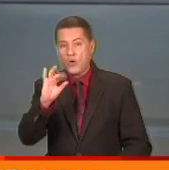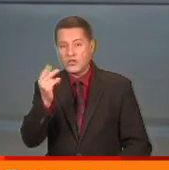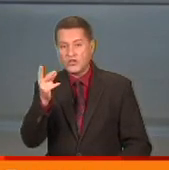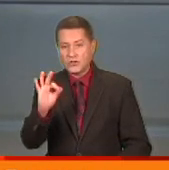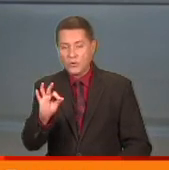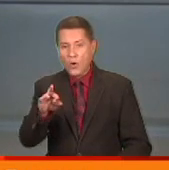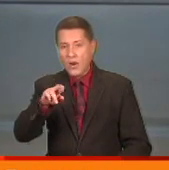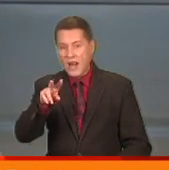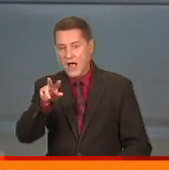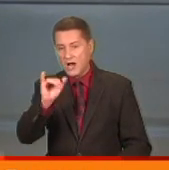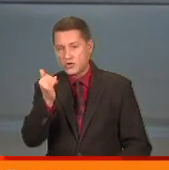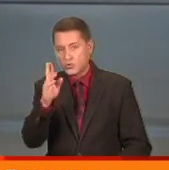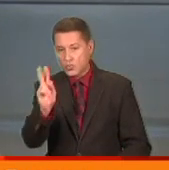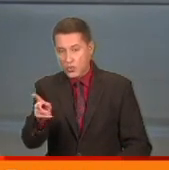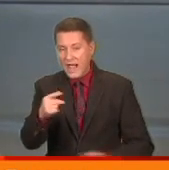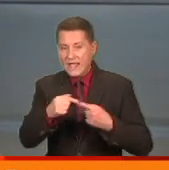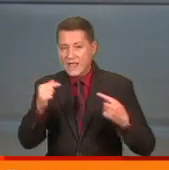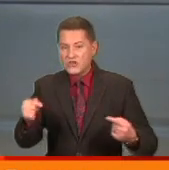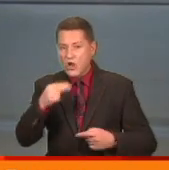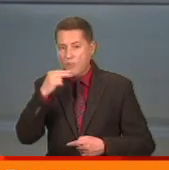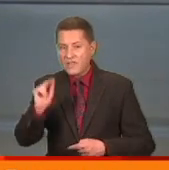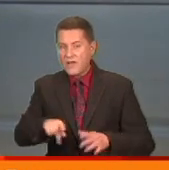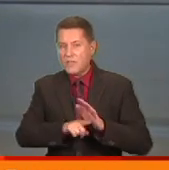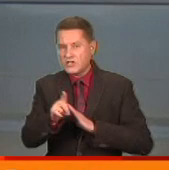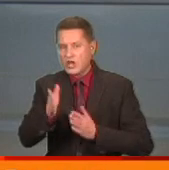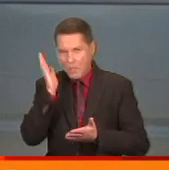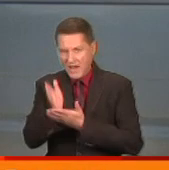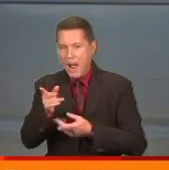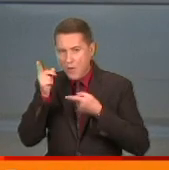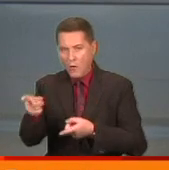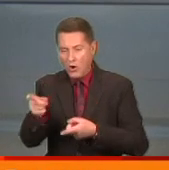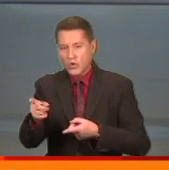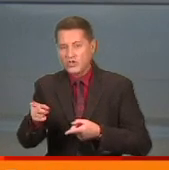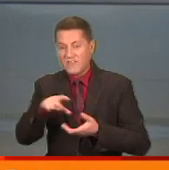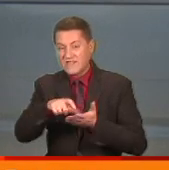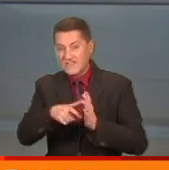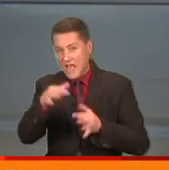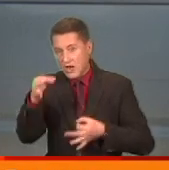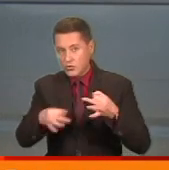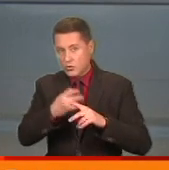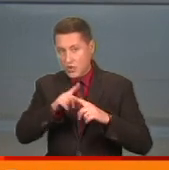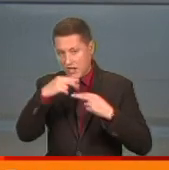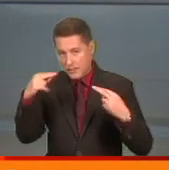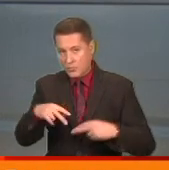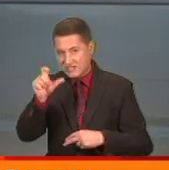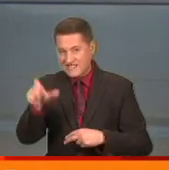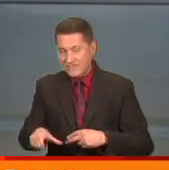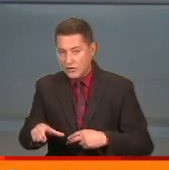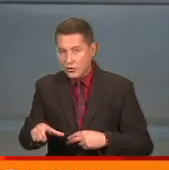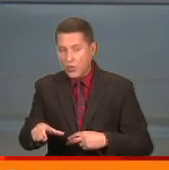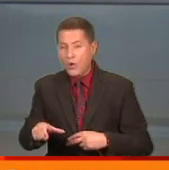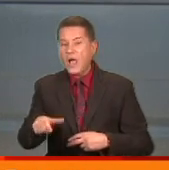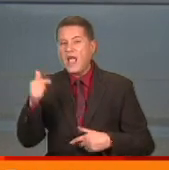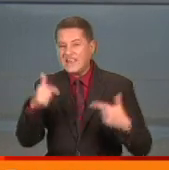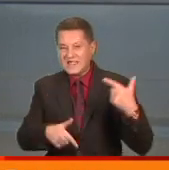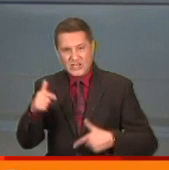Лешук та інші винувачення почали прямо погрожувати в залі суду даному свідку і виражатися